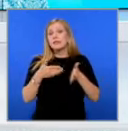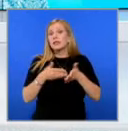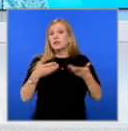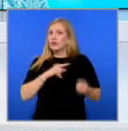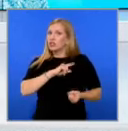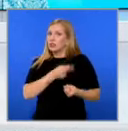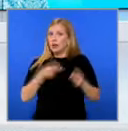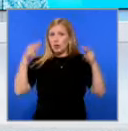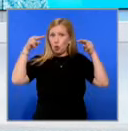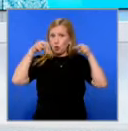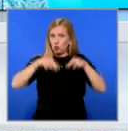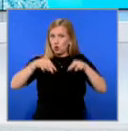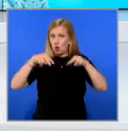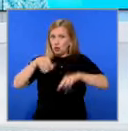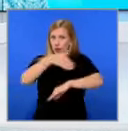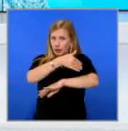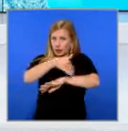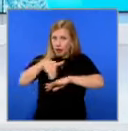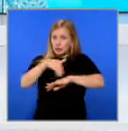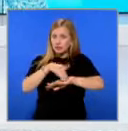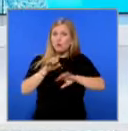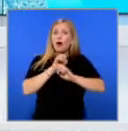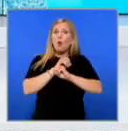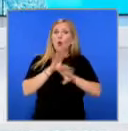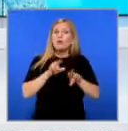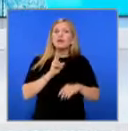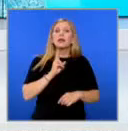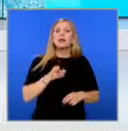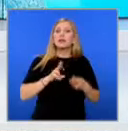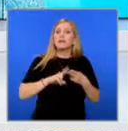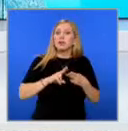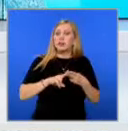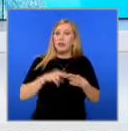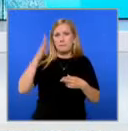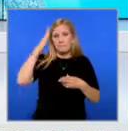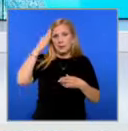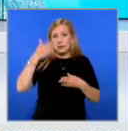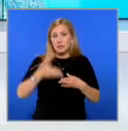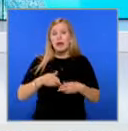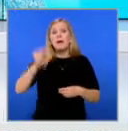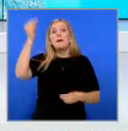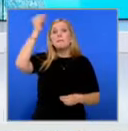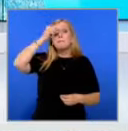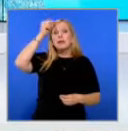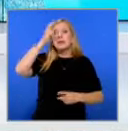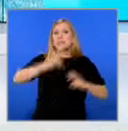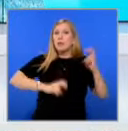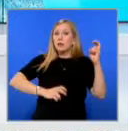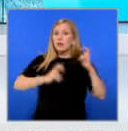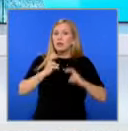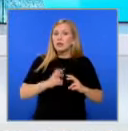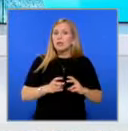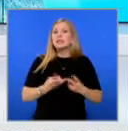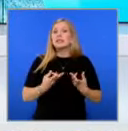засилен контрола на границата обяви земеделският министър кирил вътев българските земеделски производители са в протестна готовност